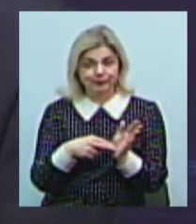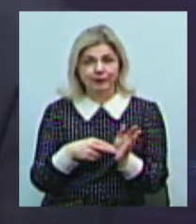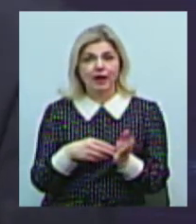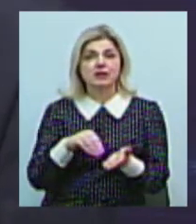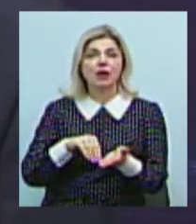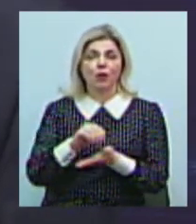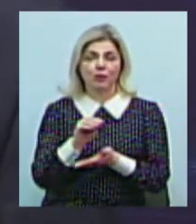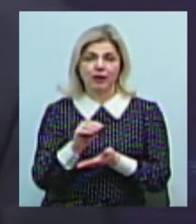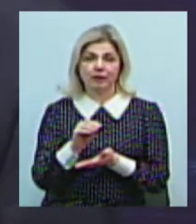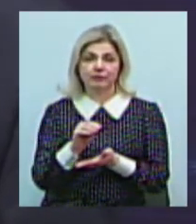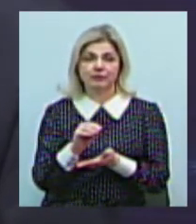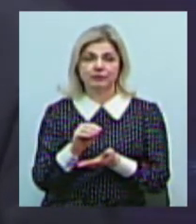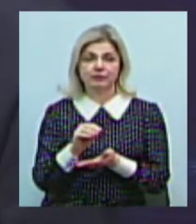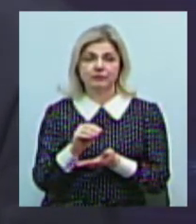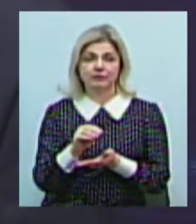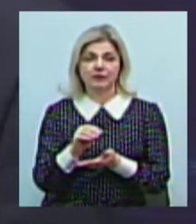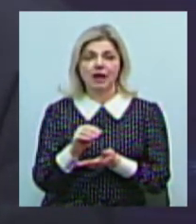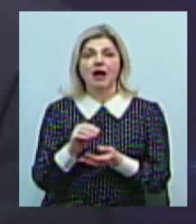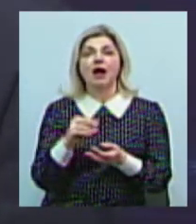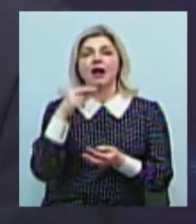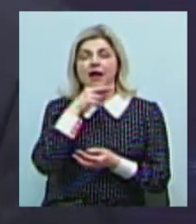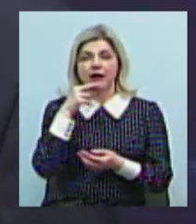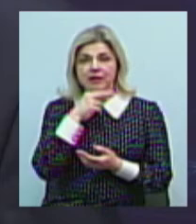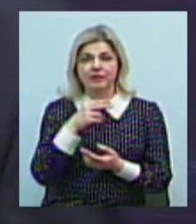закупка доступной лики на одного